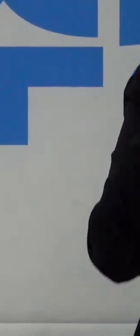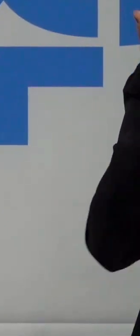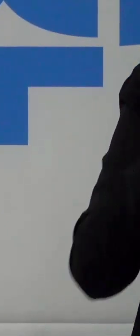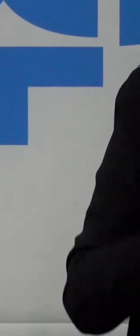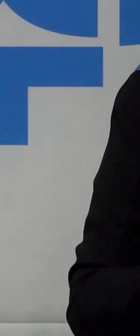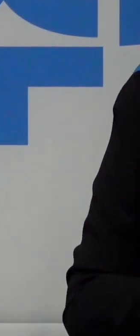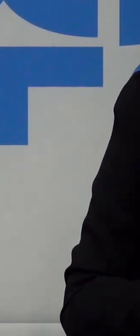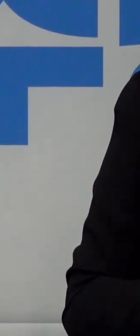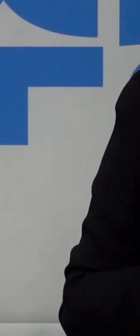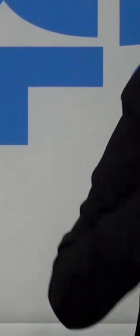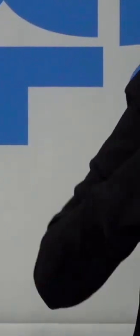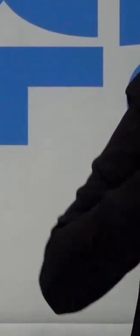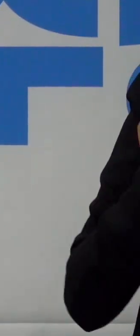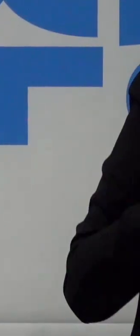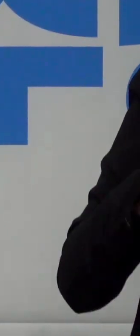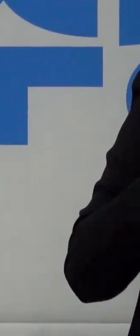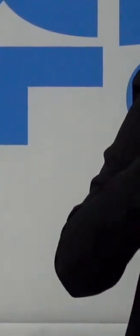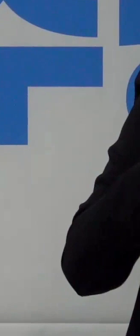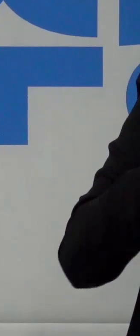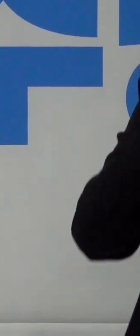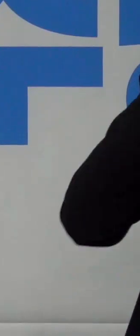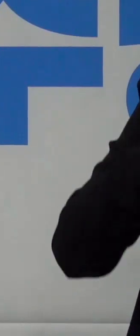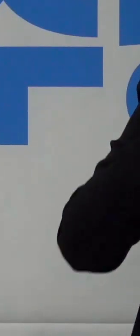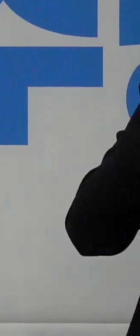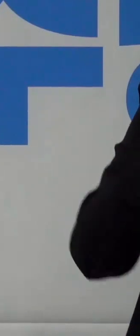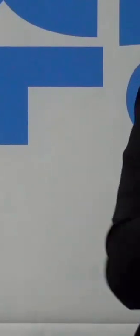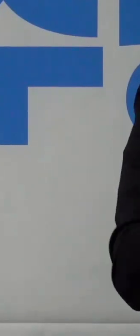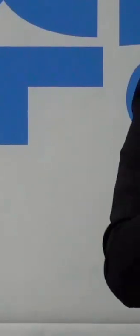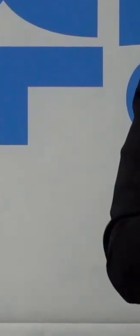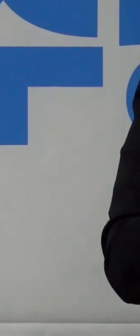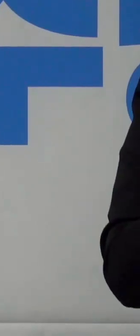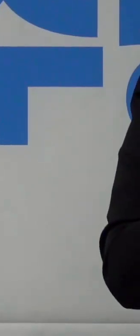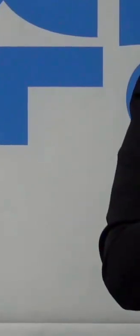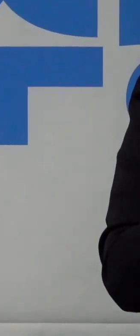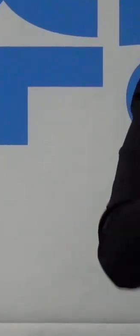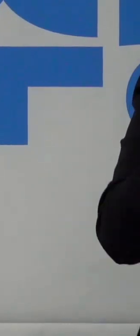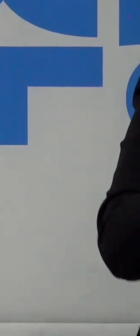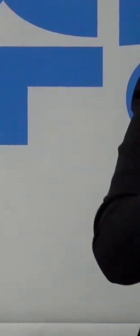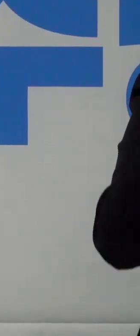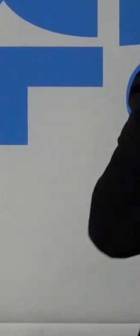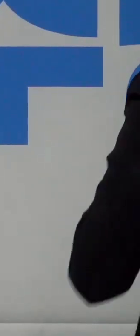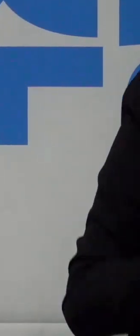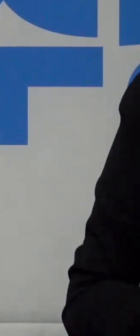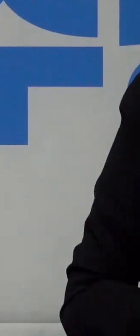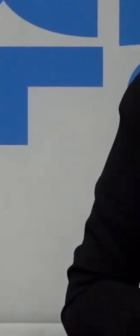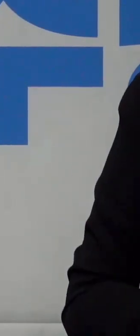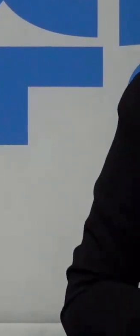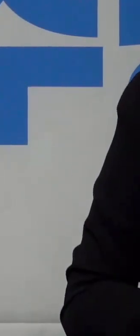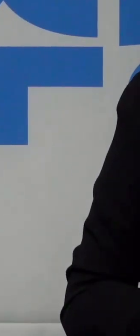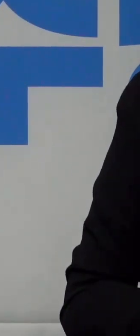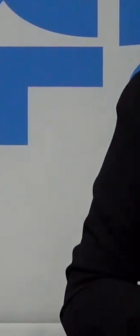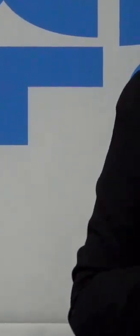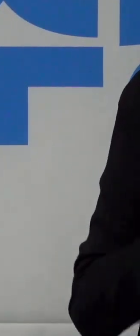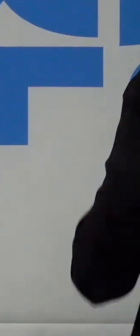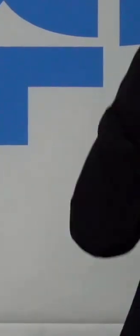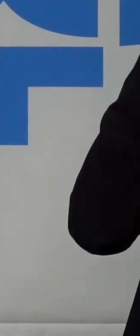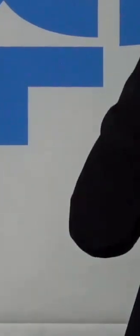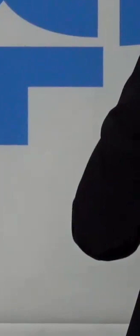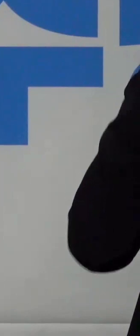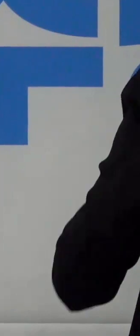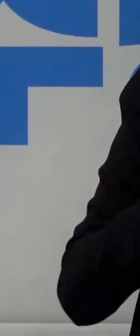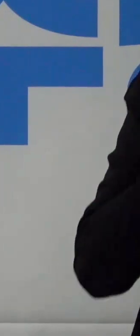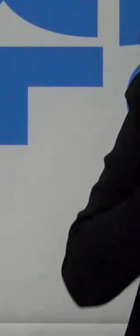중요한 앞으로 국방 공약은 이재명 후보님이 직접 앞으로 할 예정입니다. 여기에 대해서 개념적인